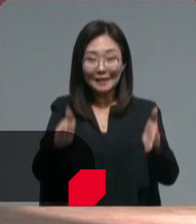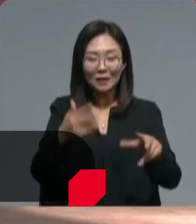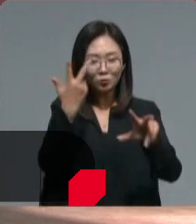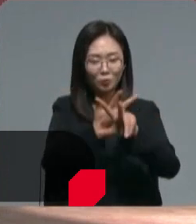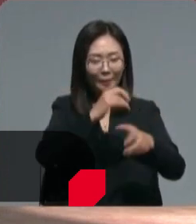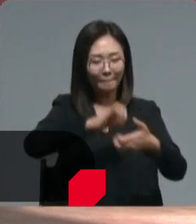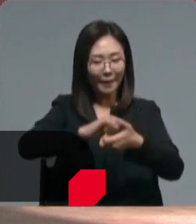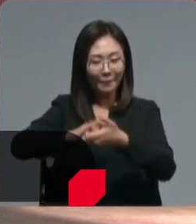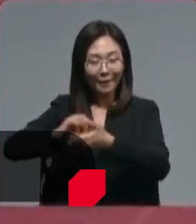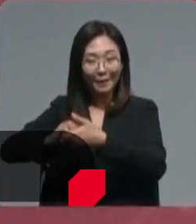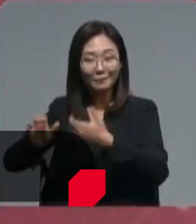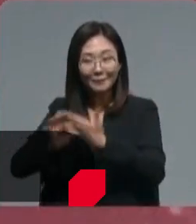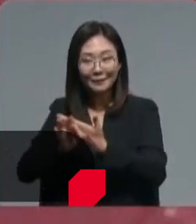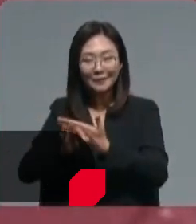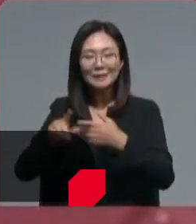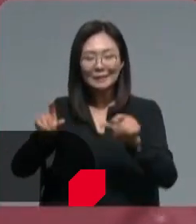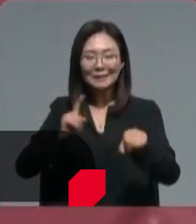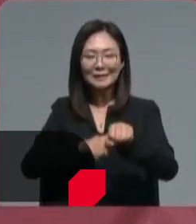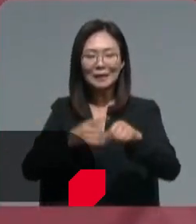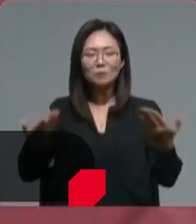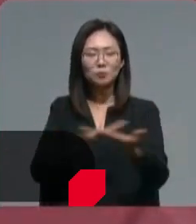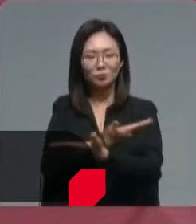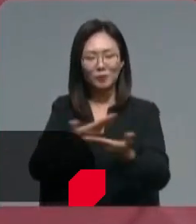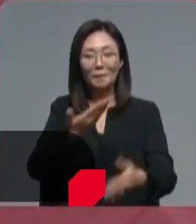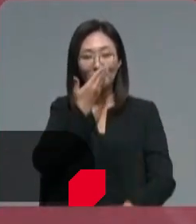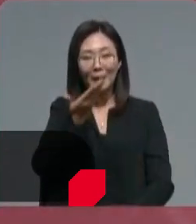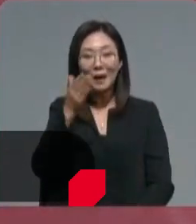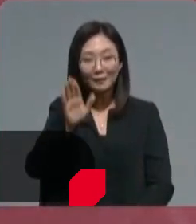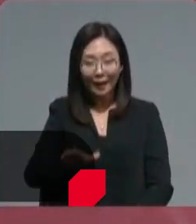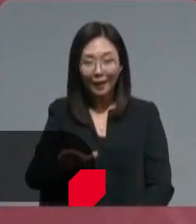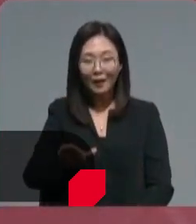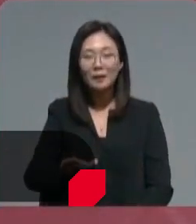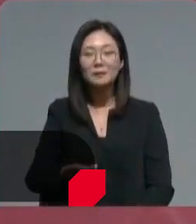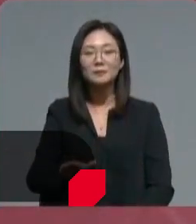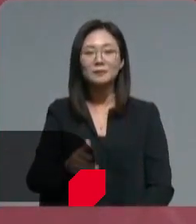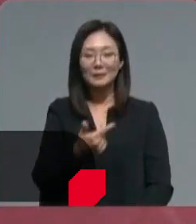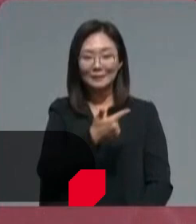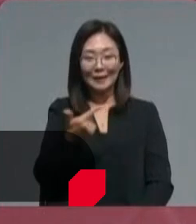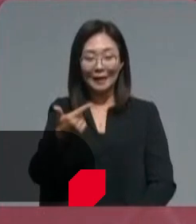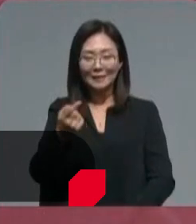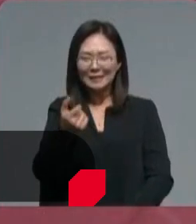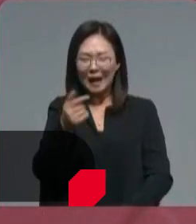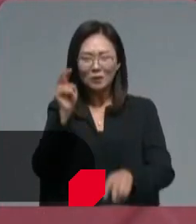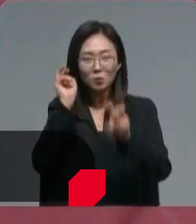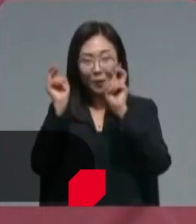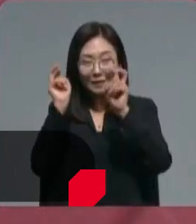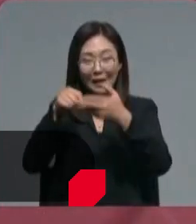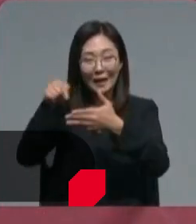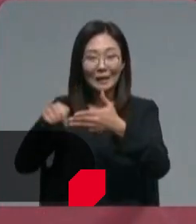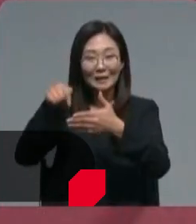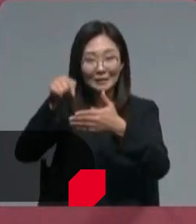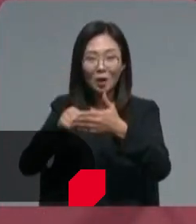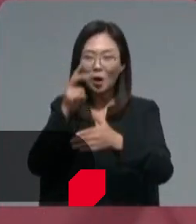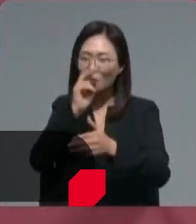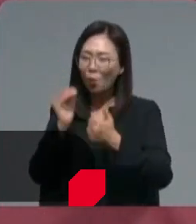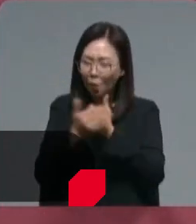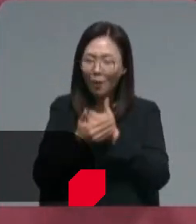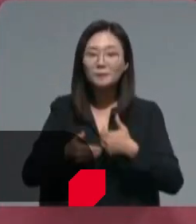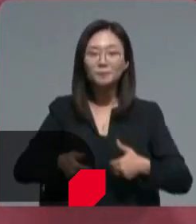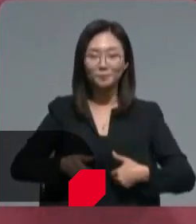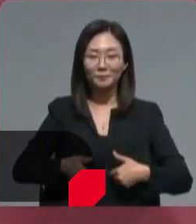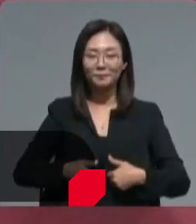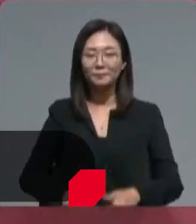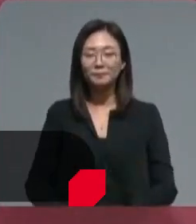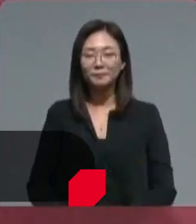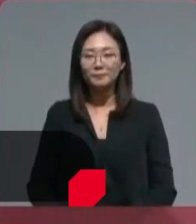해도 이 서로 교환할 수 있는 인력이 많이 있으니까 상관이 없지만 스타트업 같이 작은 기업들도 보호를 해줘야 되지 않겠습니까?